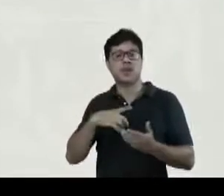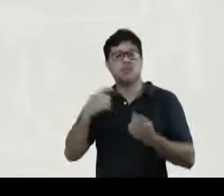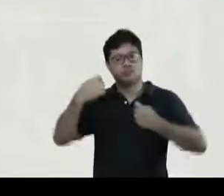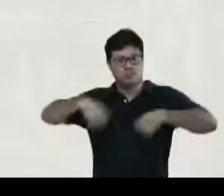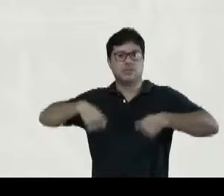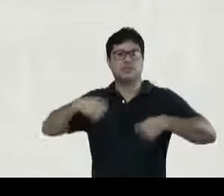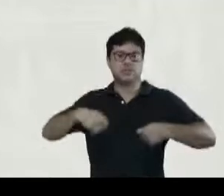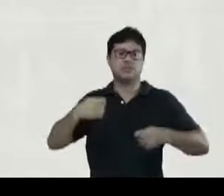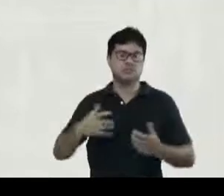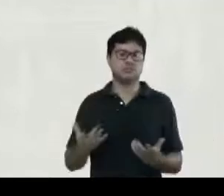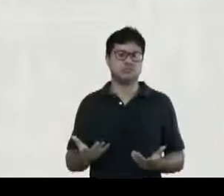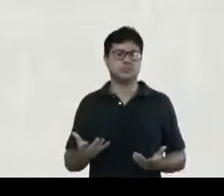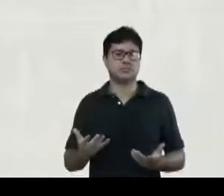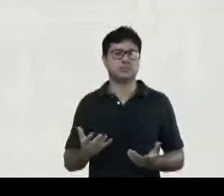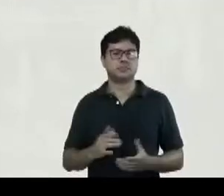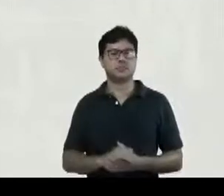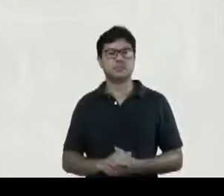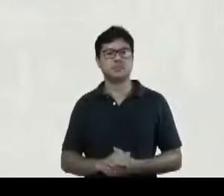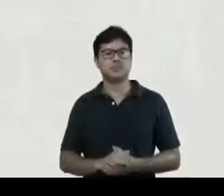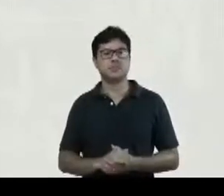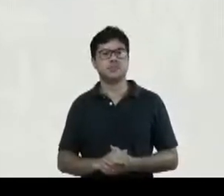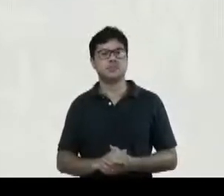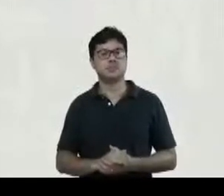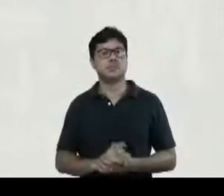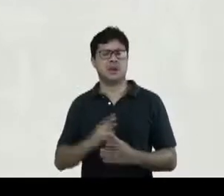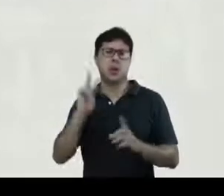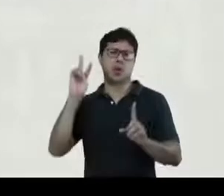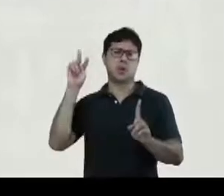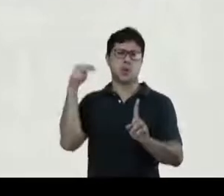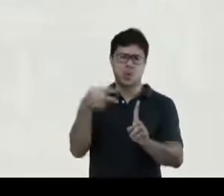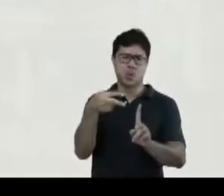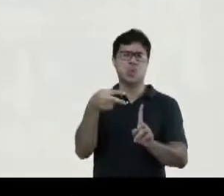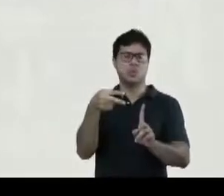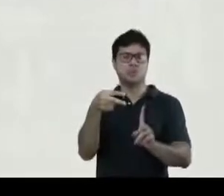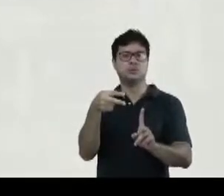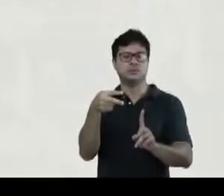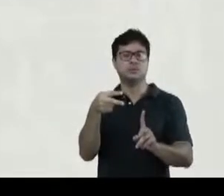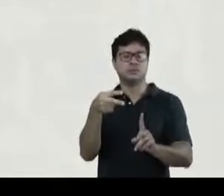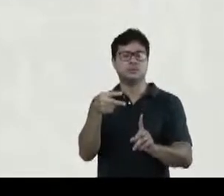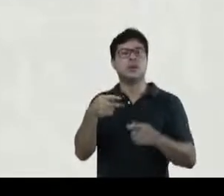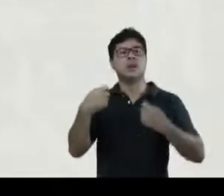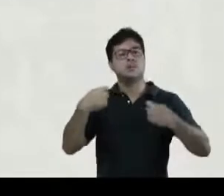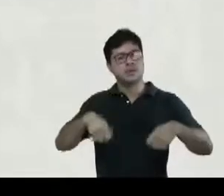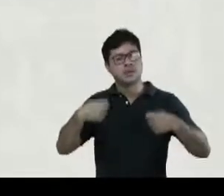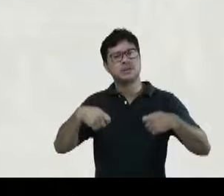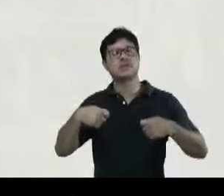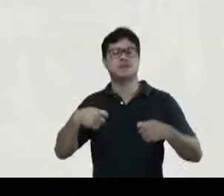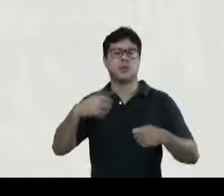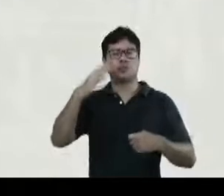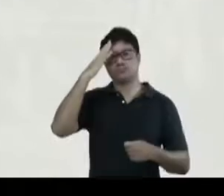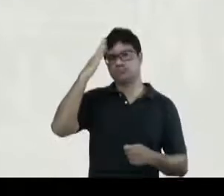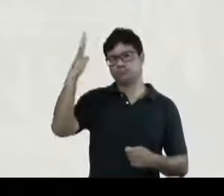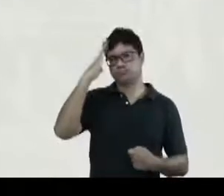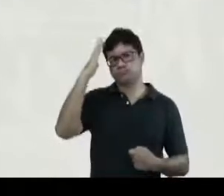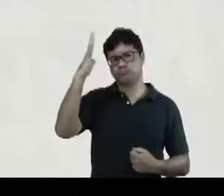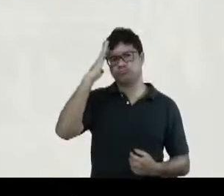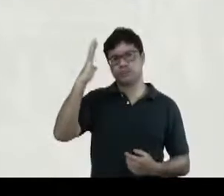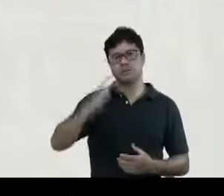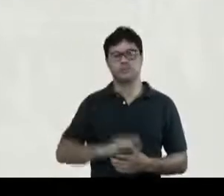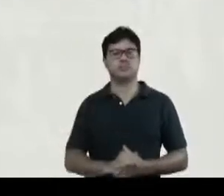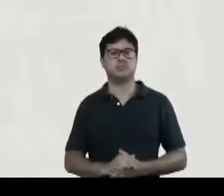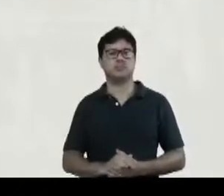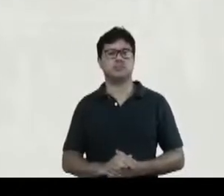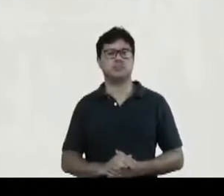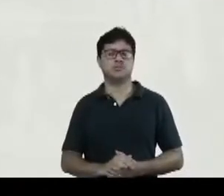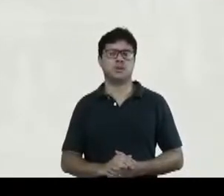Eins ist sicher unverzichtbar: das konkrete Zusammenwirken vieler mit spezifischen